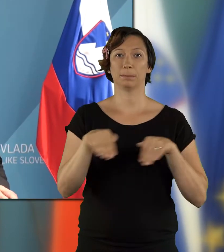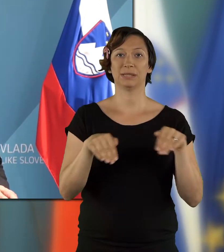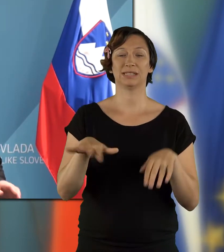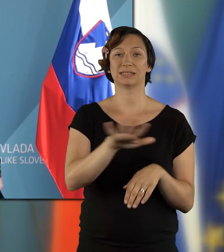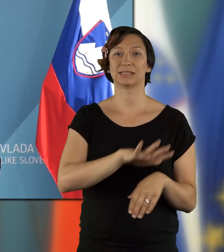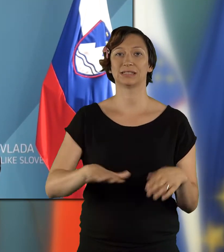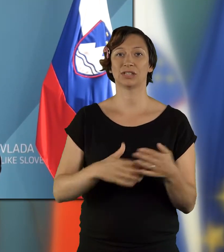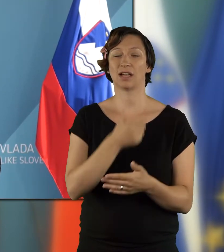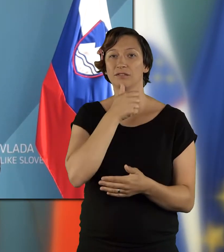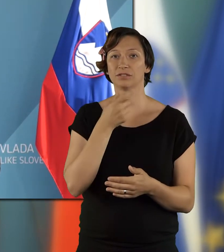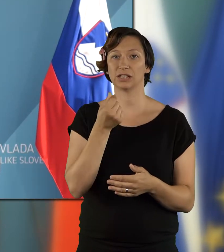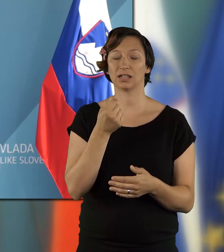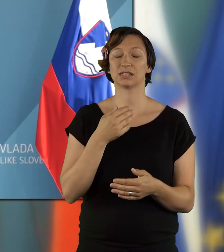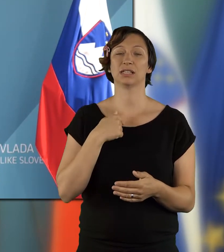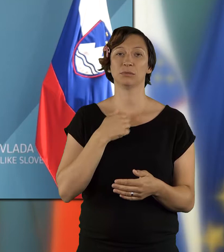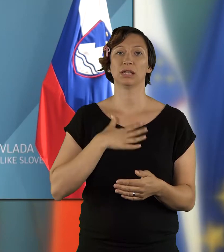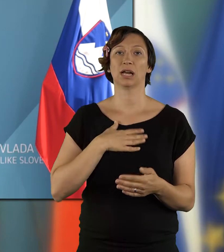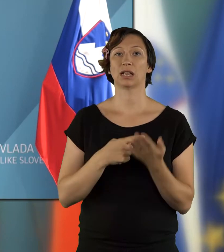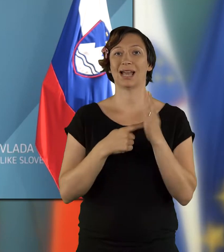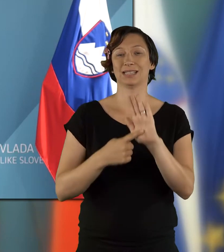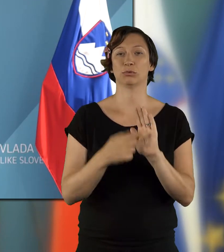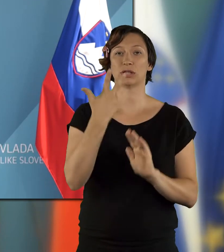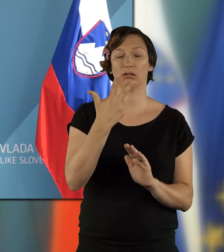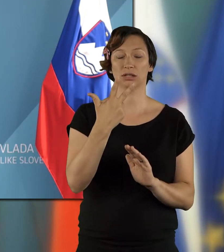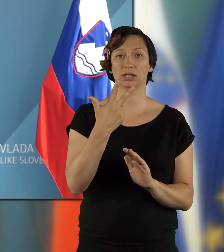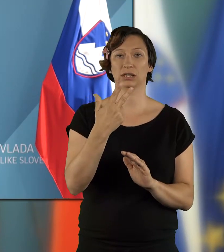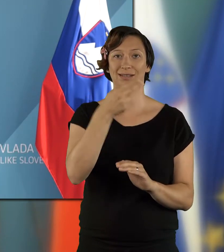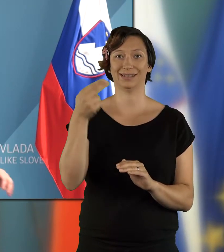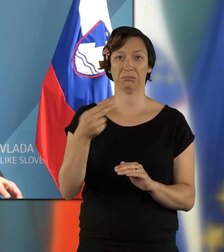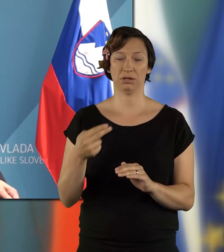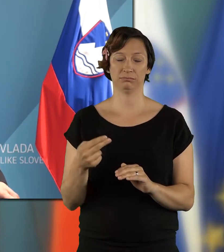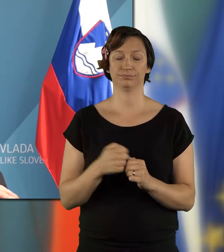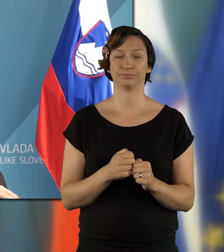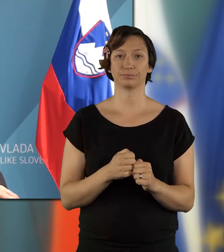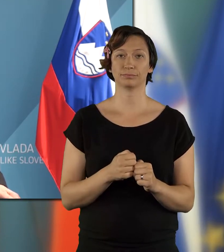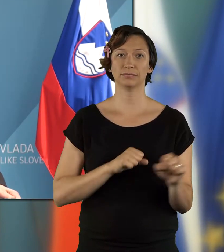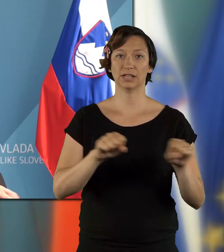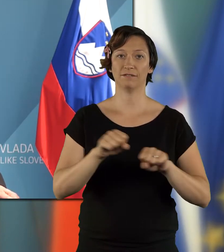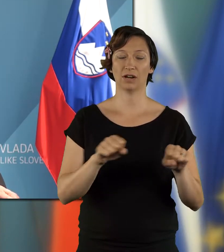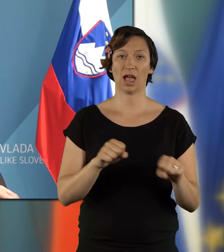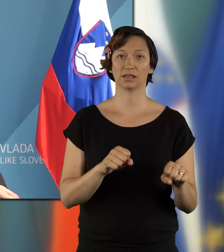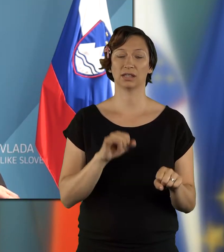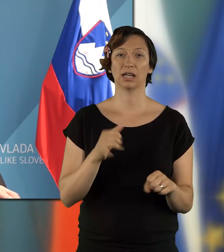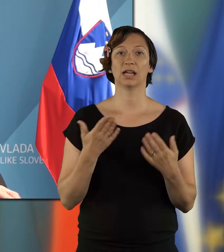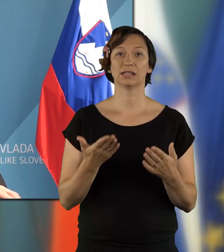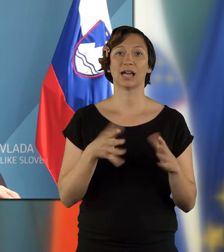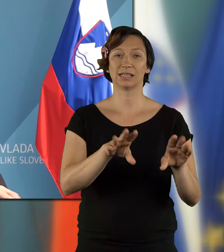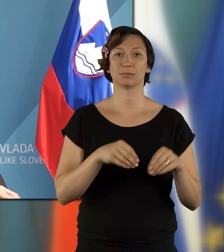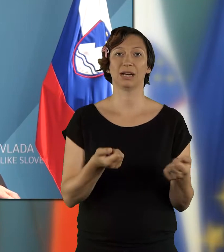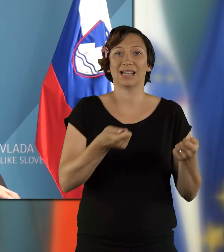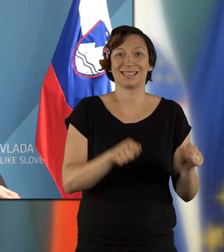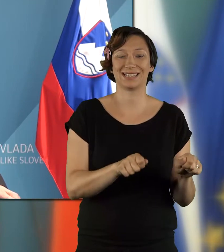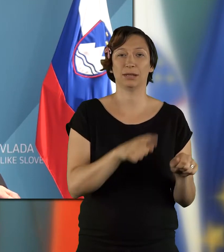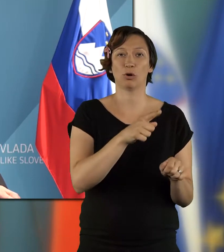za finance. Rada bi izpostavila predvsem 3 teme. Vlada je danes sprejela